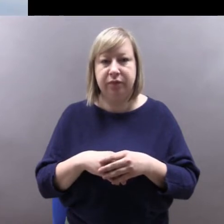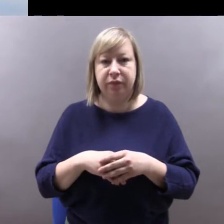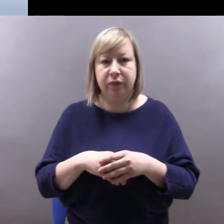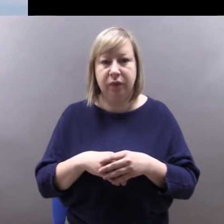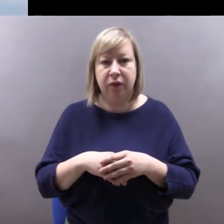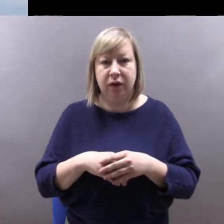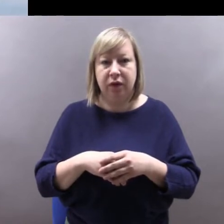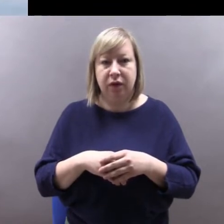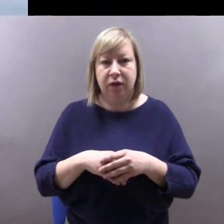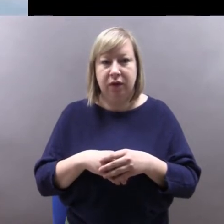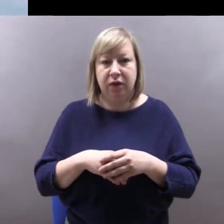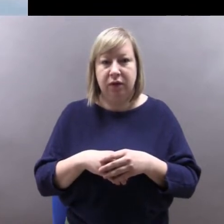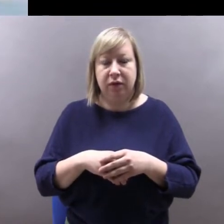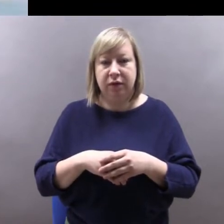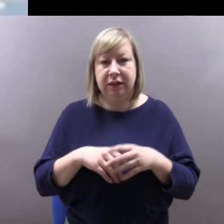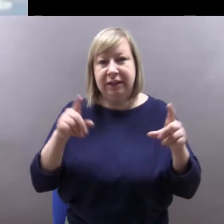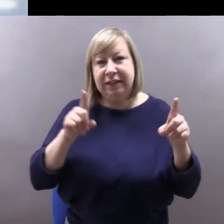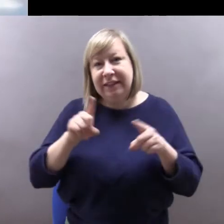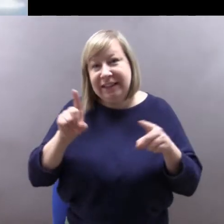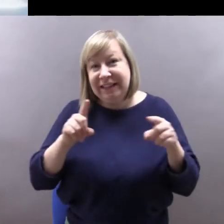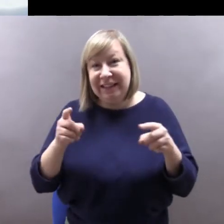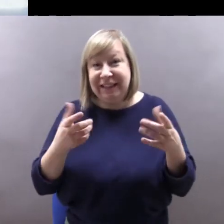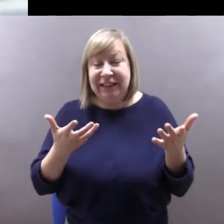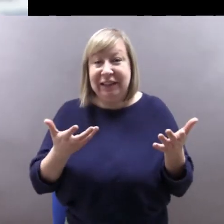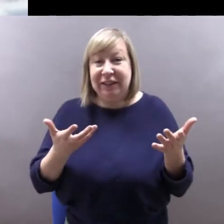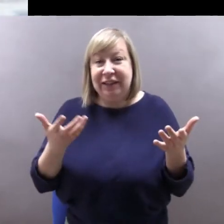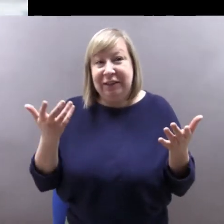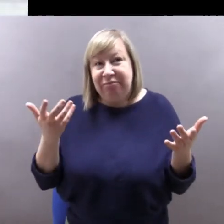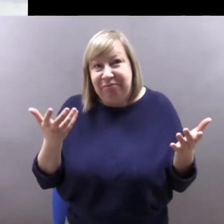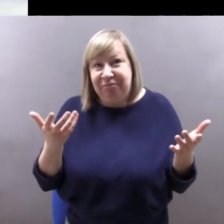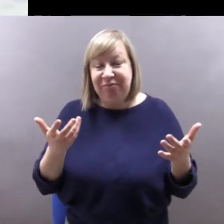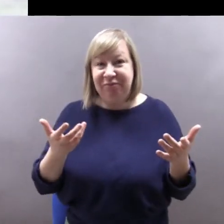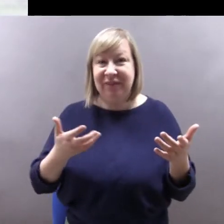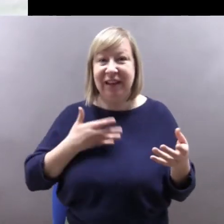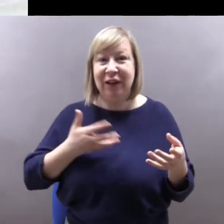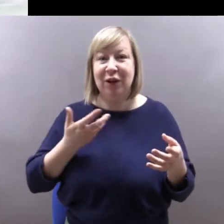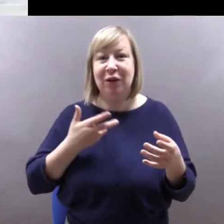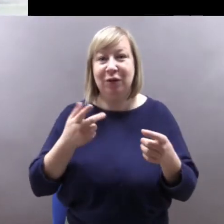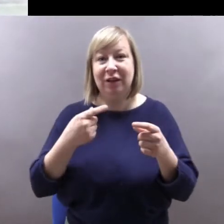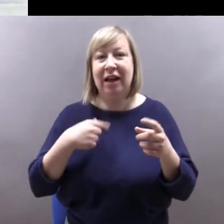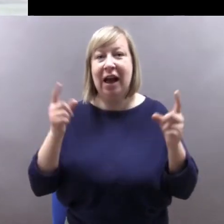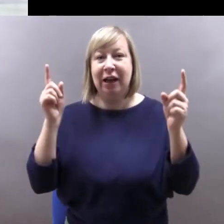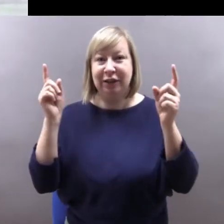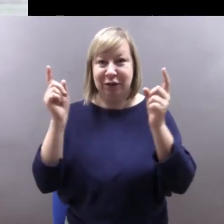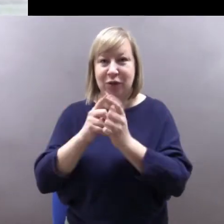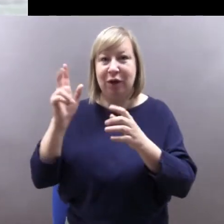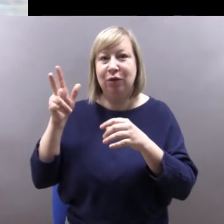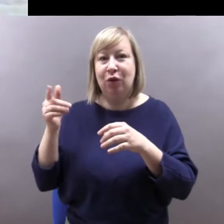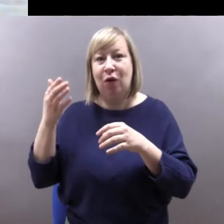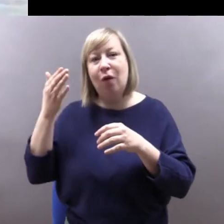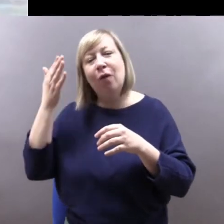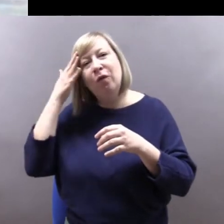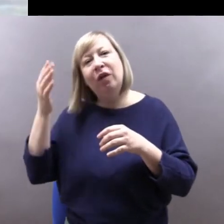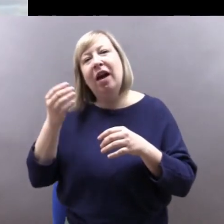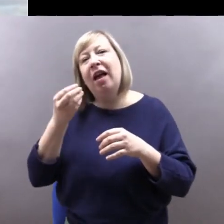przekonanie, że spotkam kogoś, kto będzie wiedział lepiej i to będzie kryzys wtedy, bo wiecie, że człowiek zawsze lubi